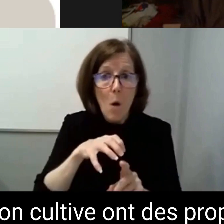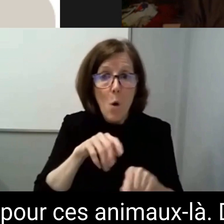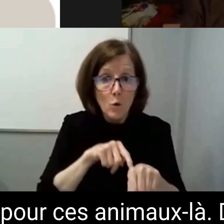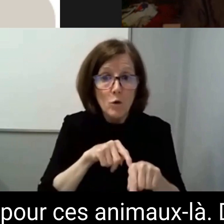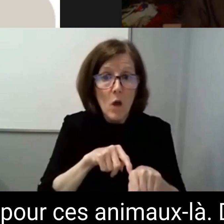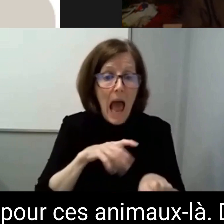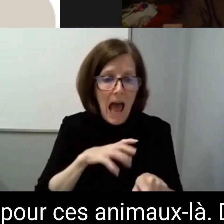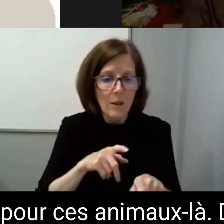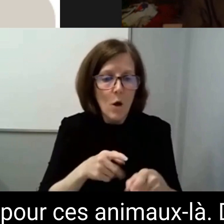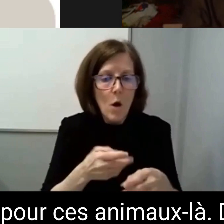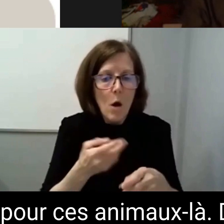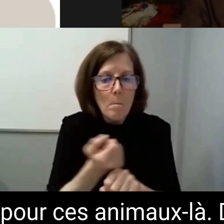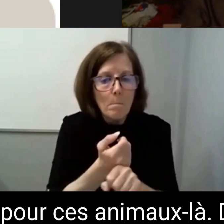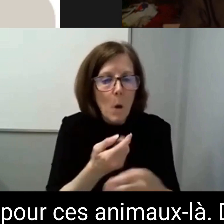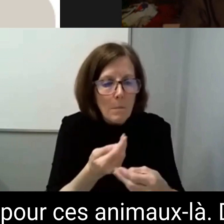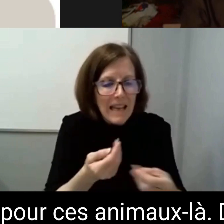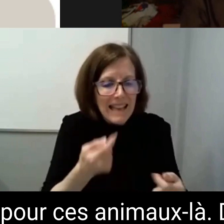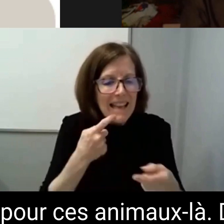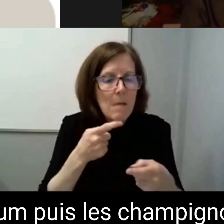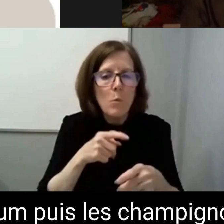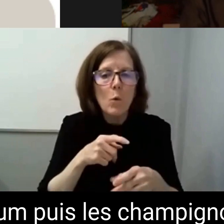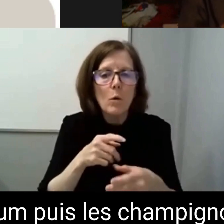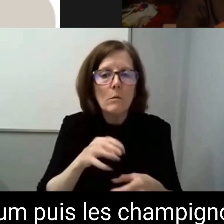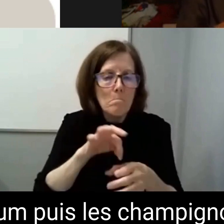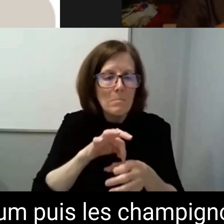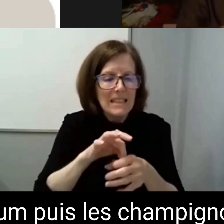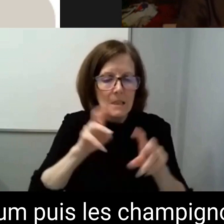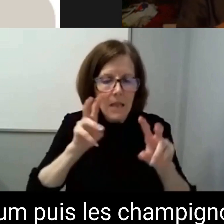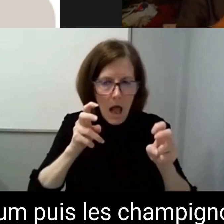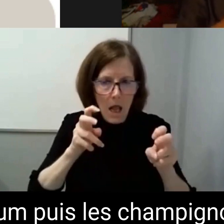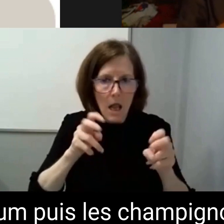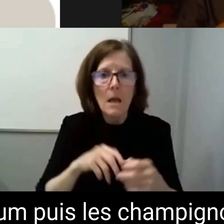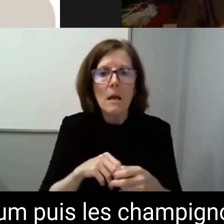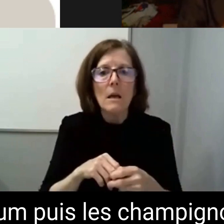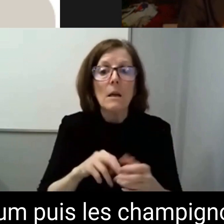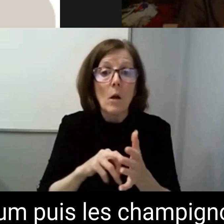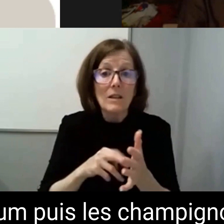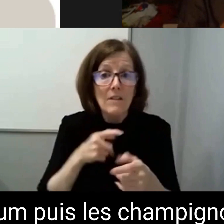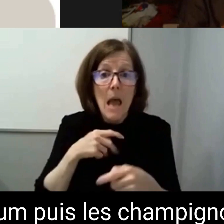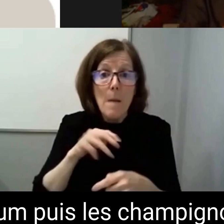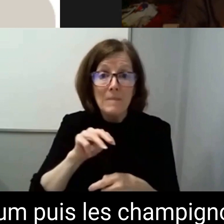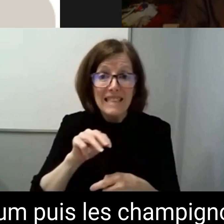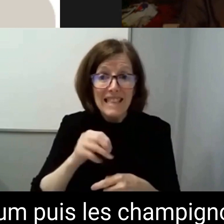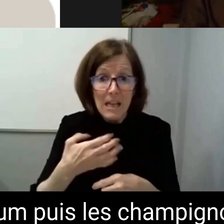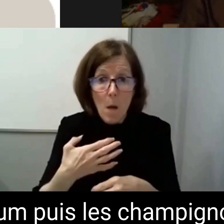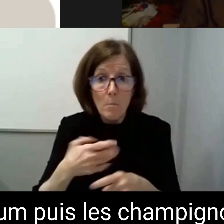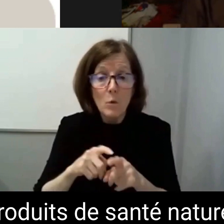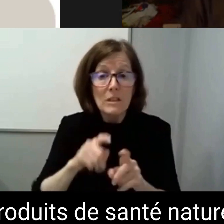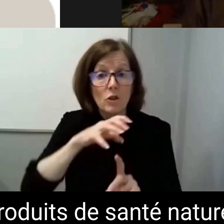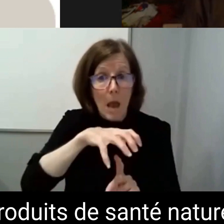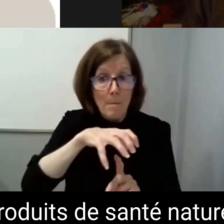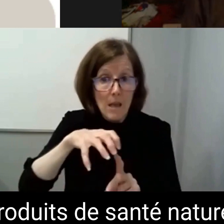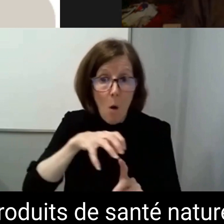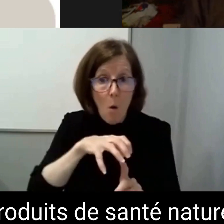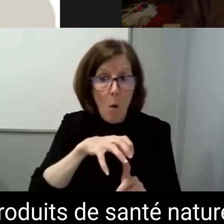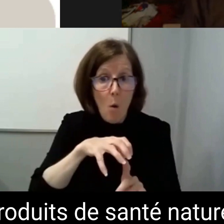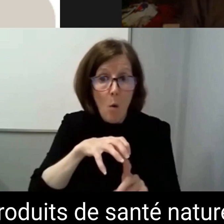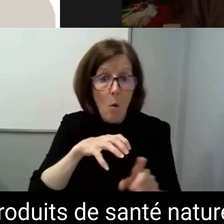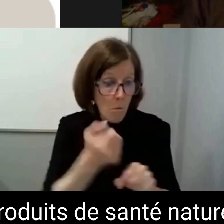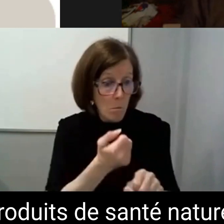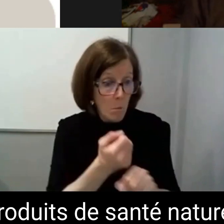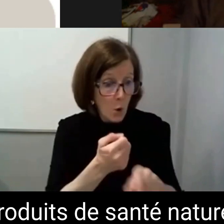médicinales pour nous comme pour ces animaux-là. Donc, dans certaines mesures, le mycélium puis les champignons qui sont produits peuvent servir